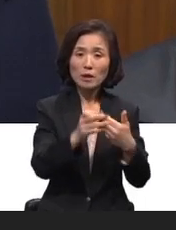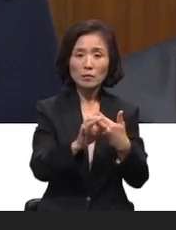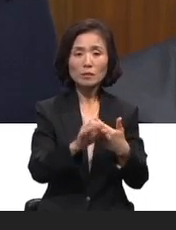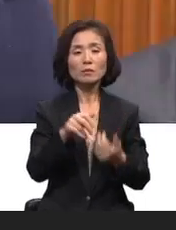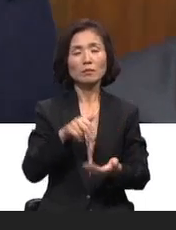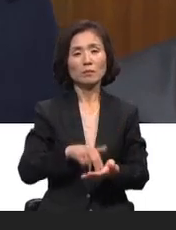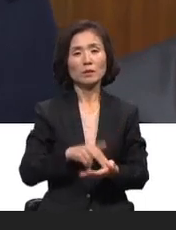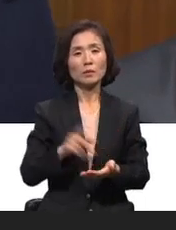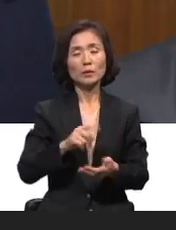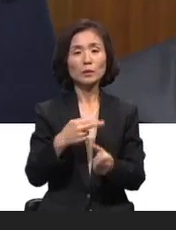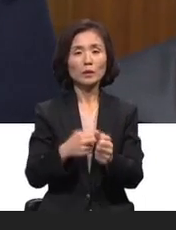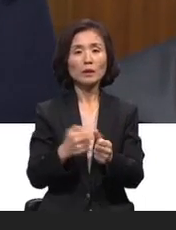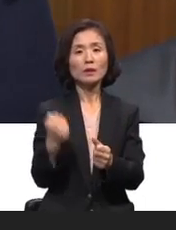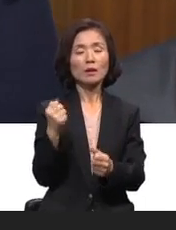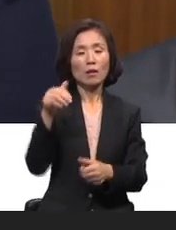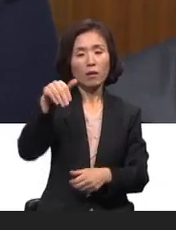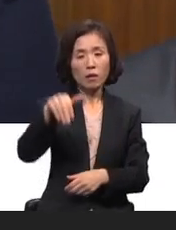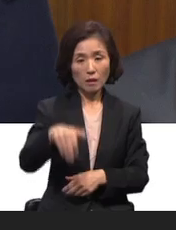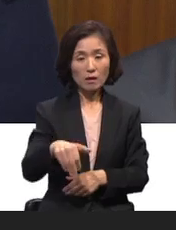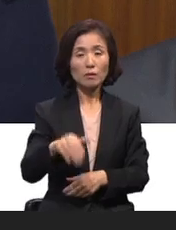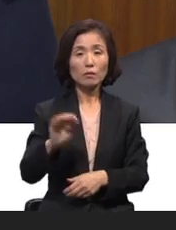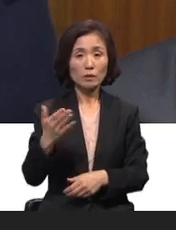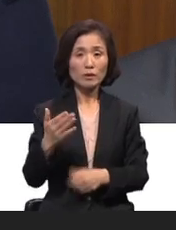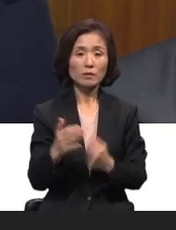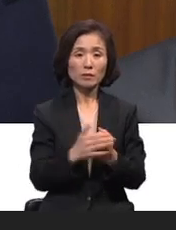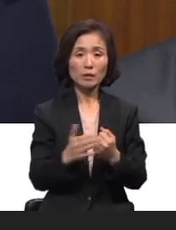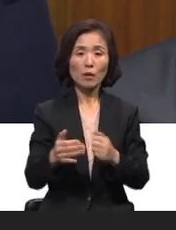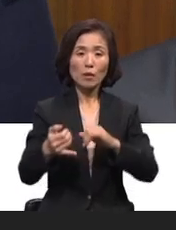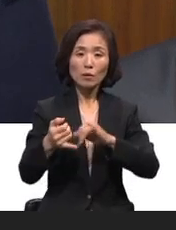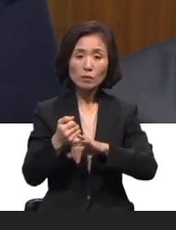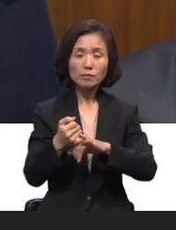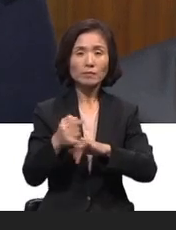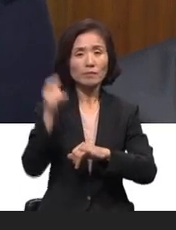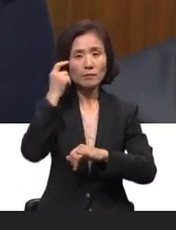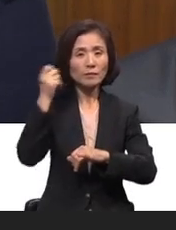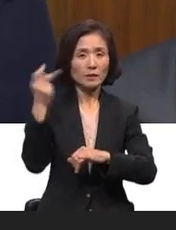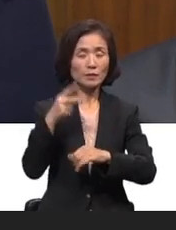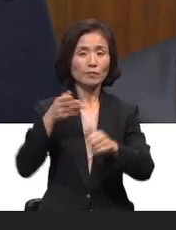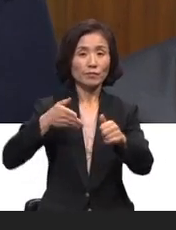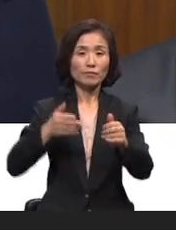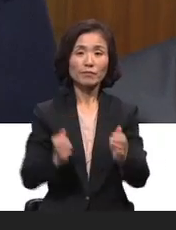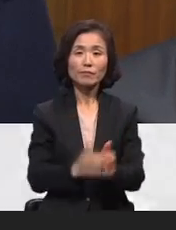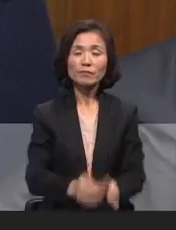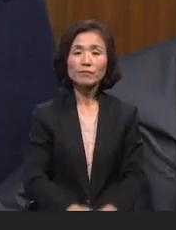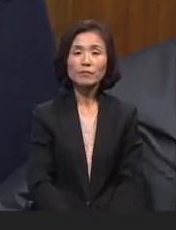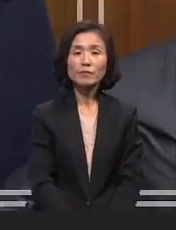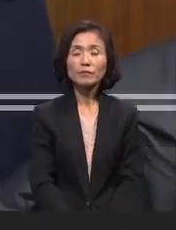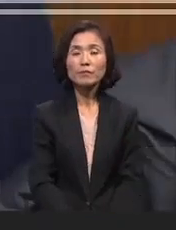진짜 교사들의 사기도 떨어지고 그러니까 이거는 꼭 한번 생각해 주셨으면 합니다.